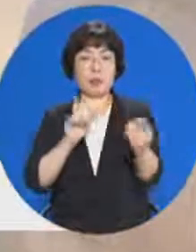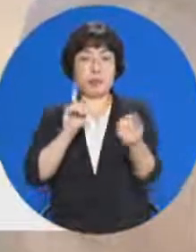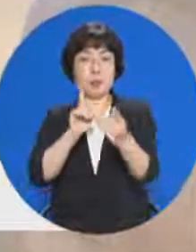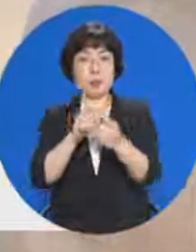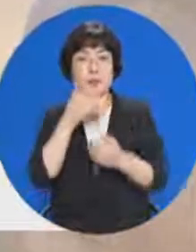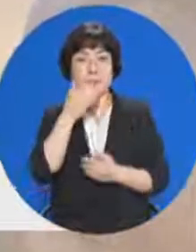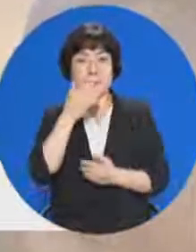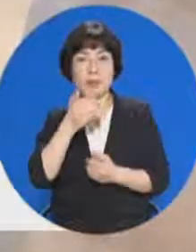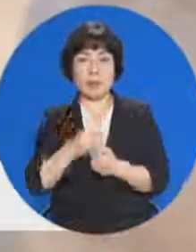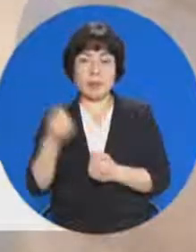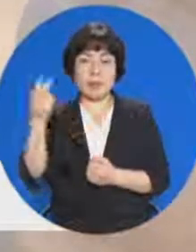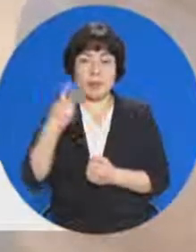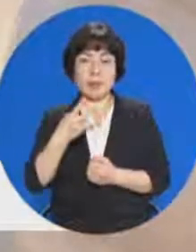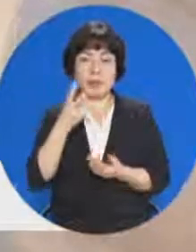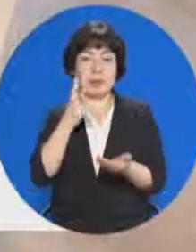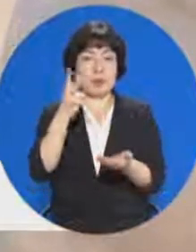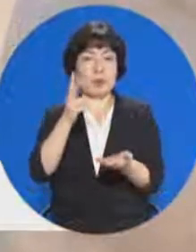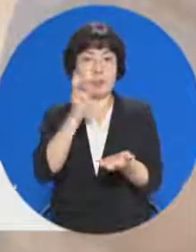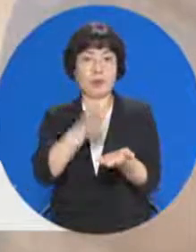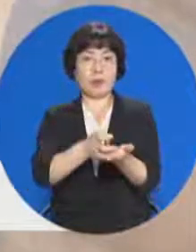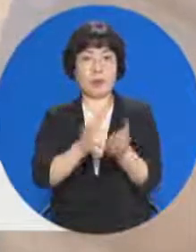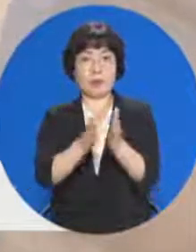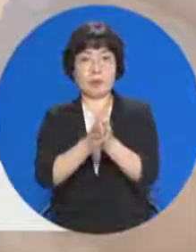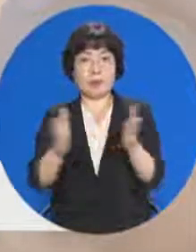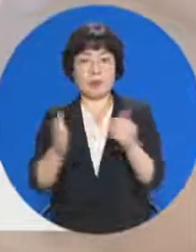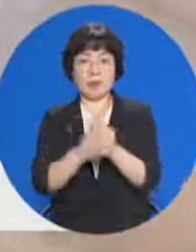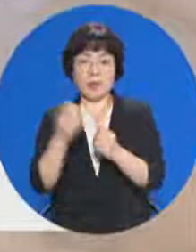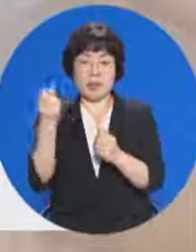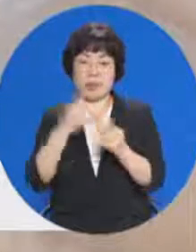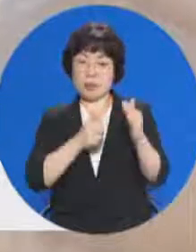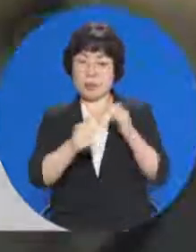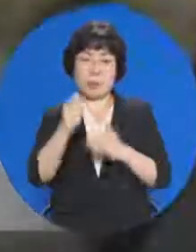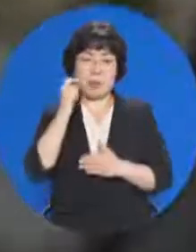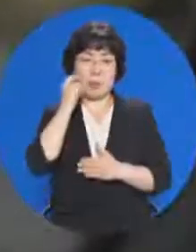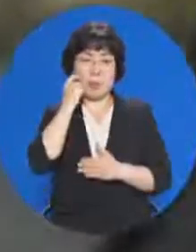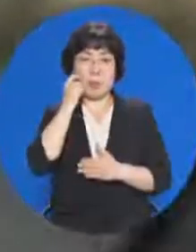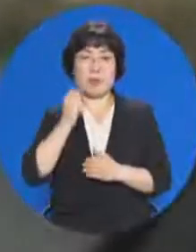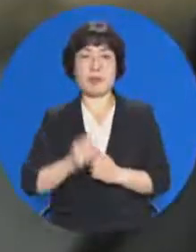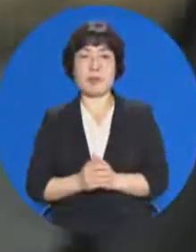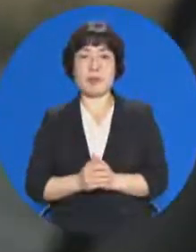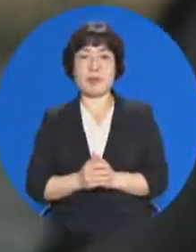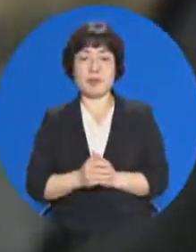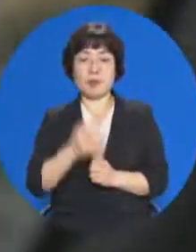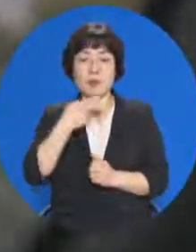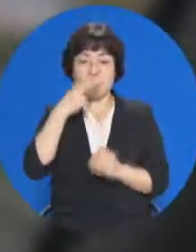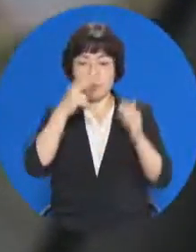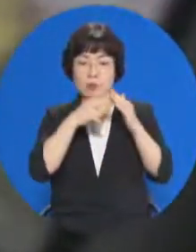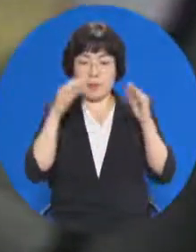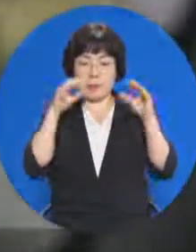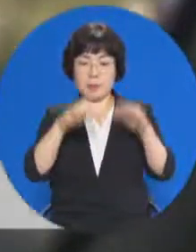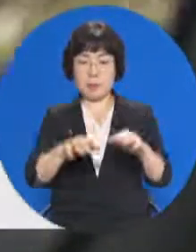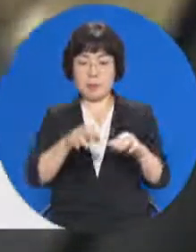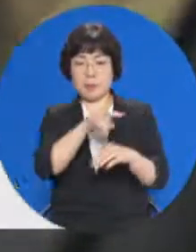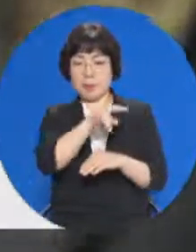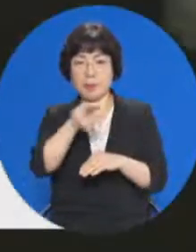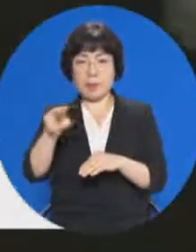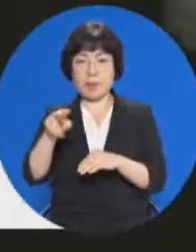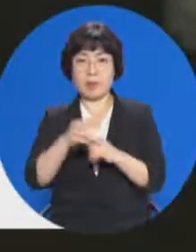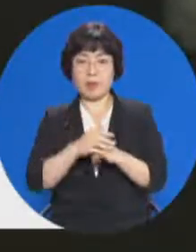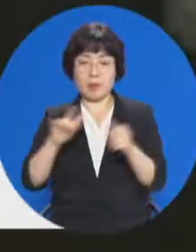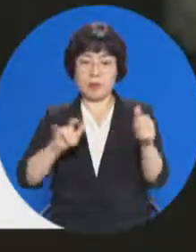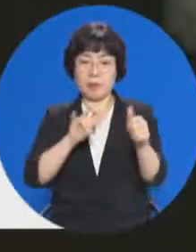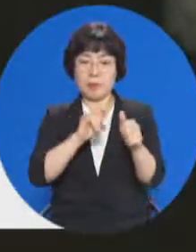만나고 그랬는데 다시 2단계 돼서 다시 못 나갈 것 같아요. 술집들이 밀접한 유흥가를 돌아보니